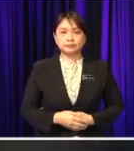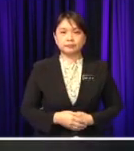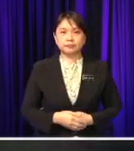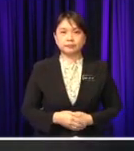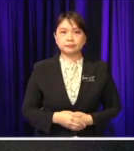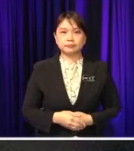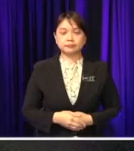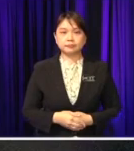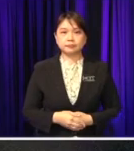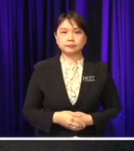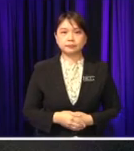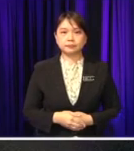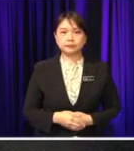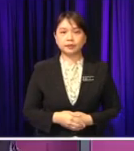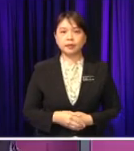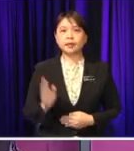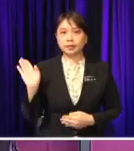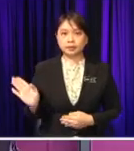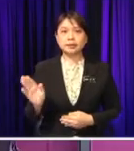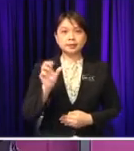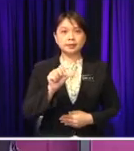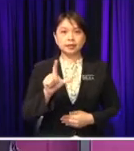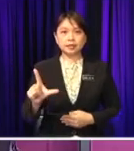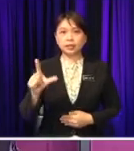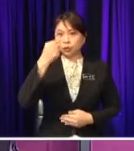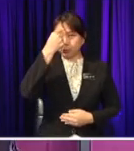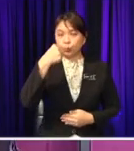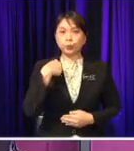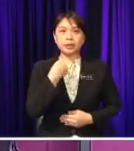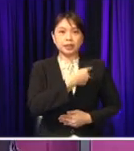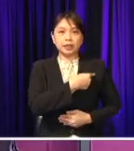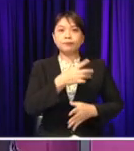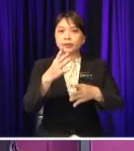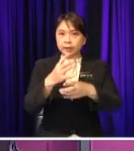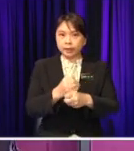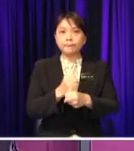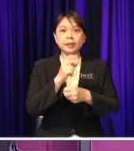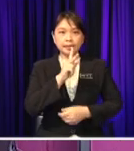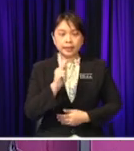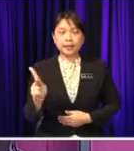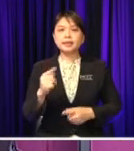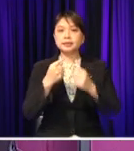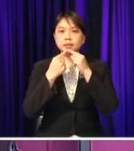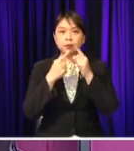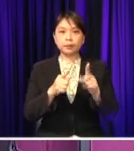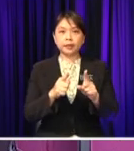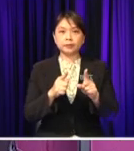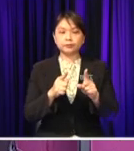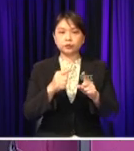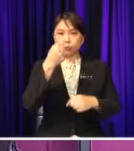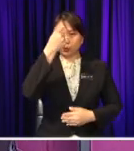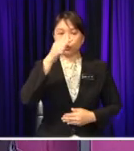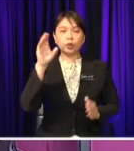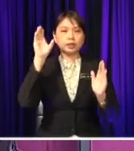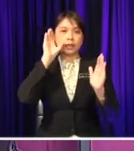simbol sama dengan ini gila untuk kita dapatkan jawaban untuk tahu gambar raja simbol